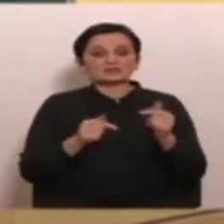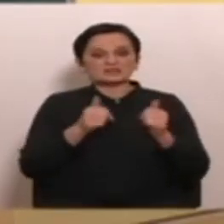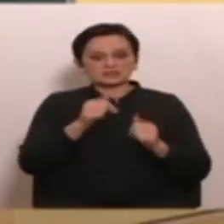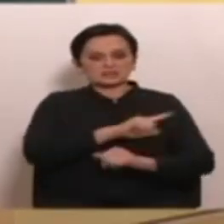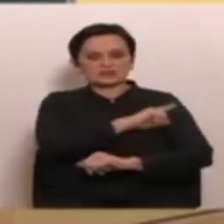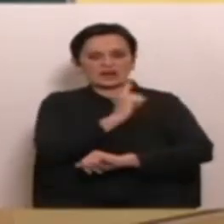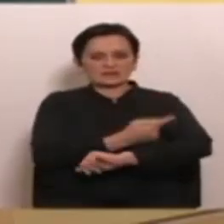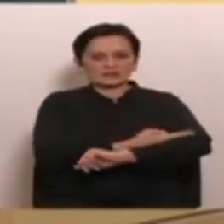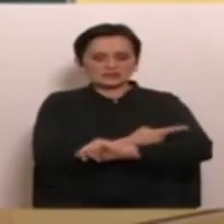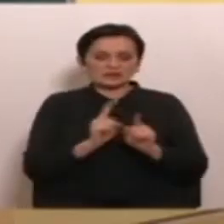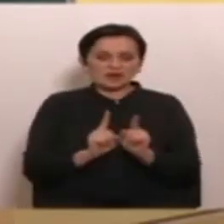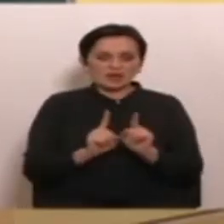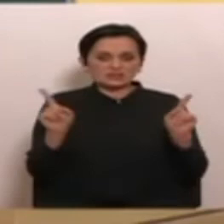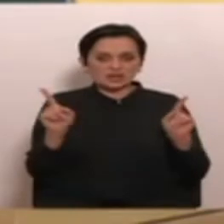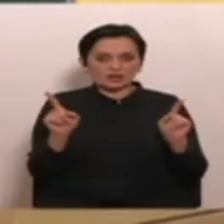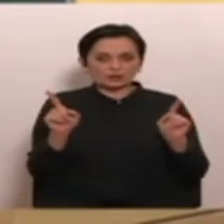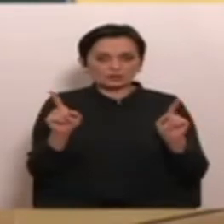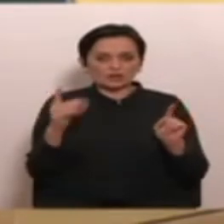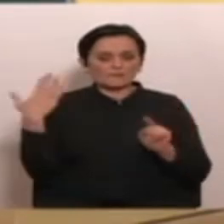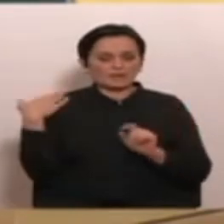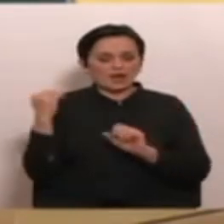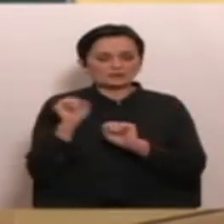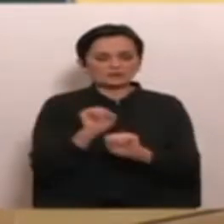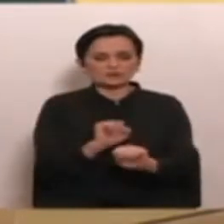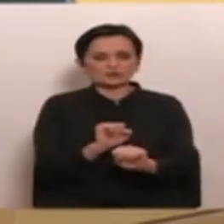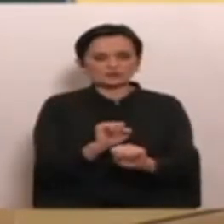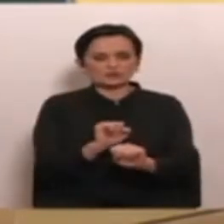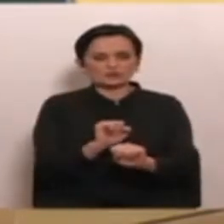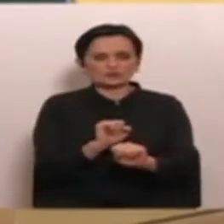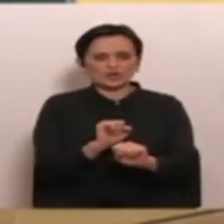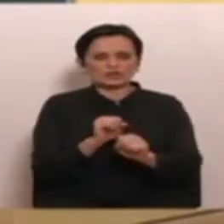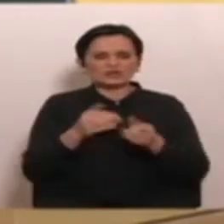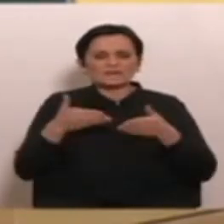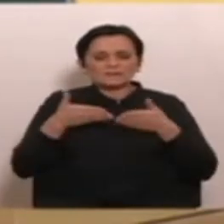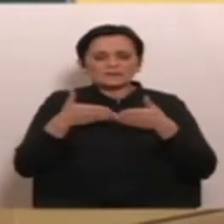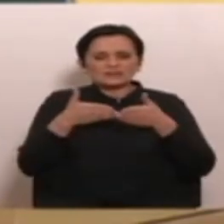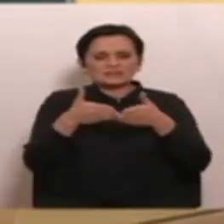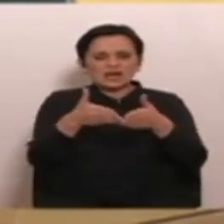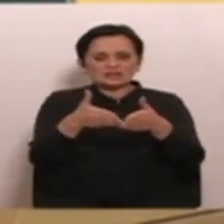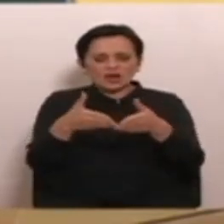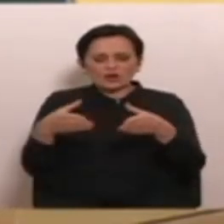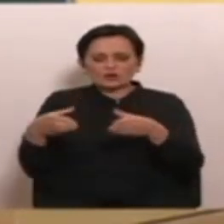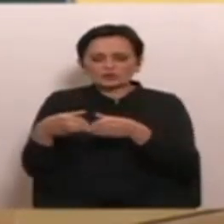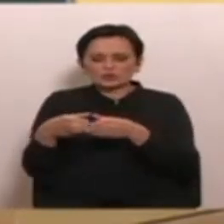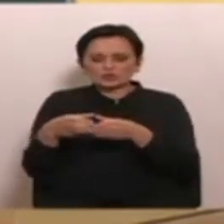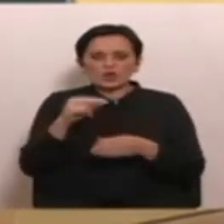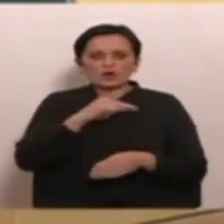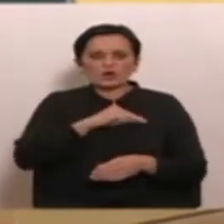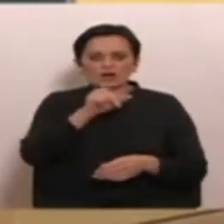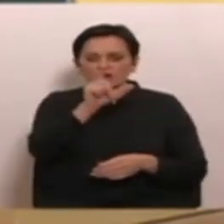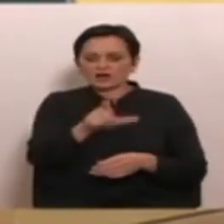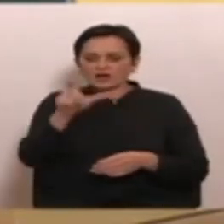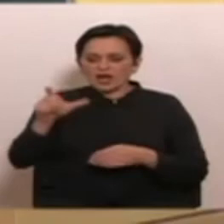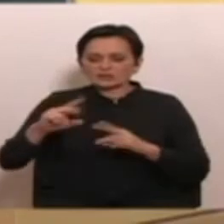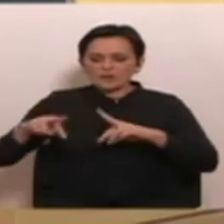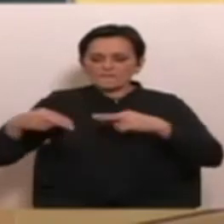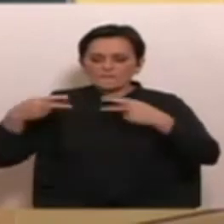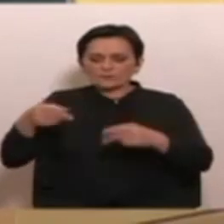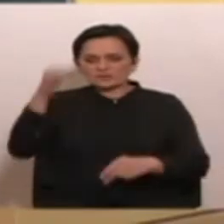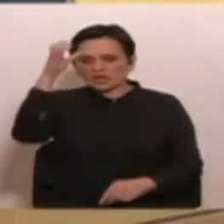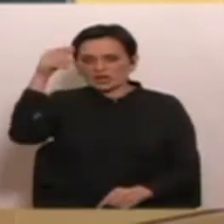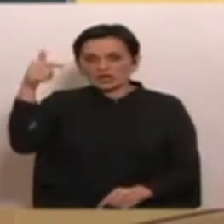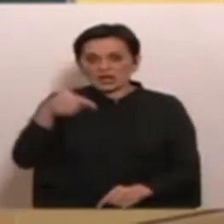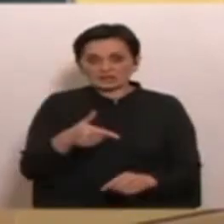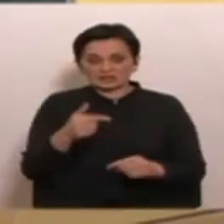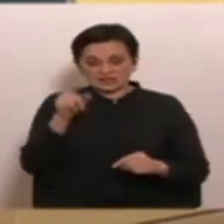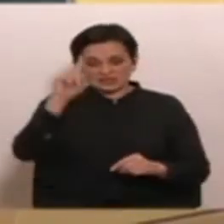გაძლიერდეს, განსაკუთრებით ხარს უჭერთ სანაოსნო სექტორში კადრების მომზადებას, განათლებას. თქვენ იცით, რომ ახლა